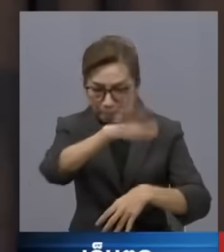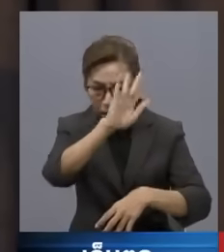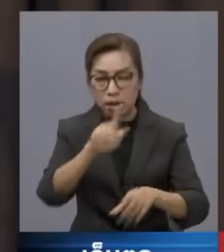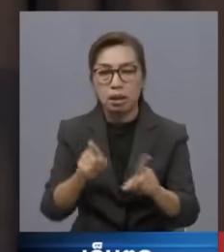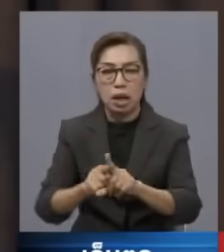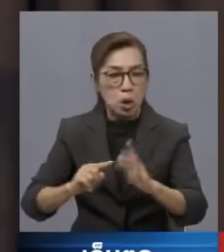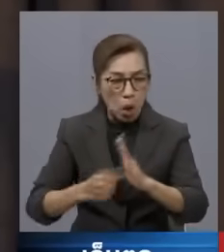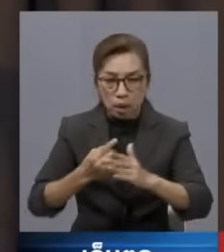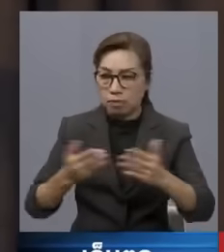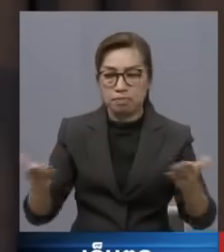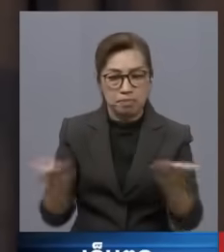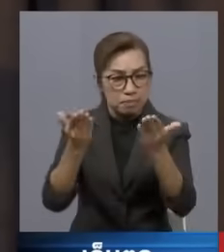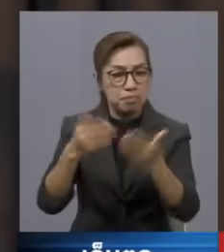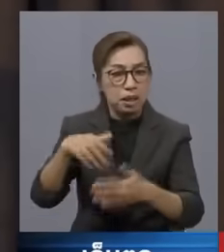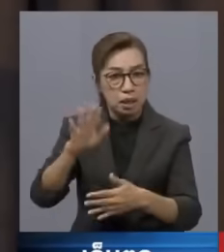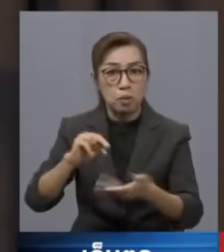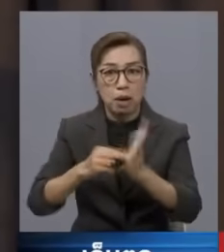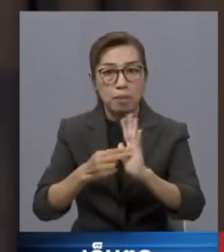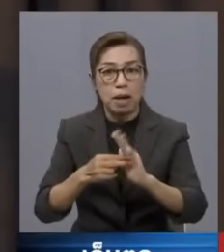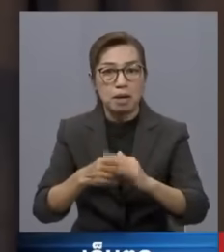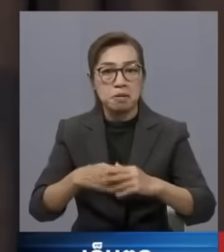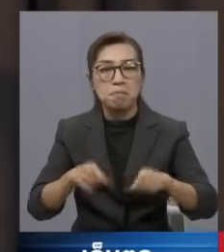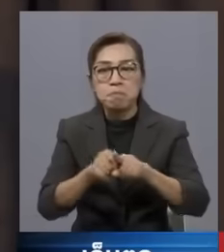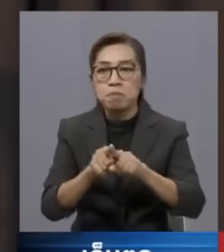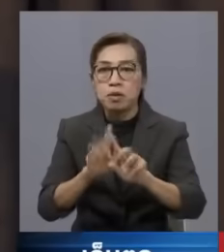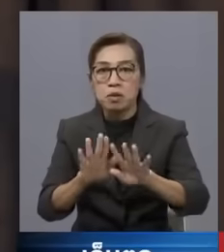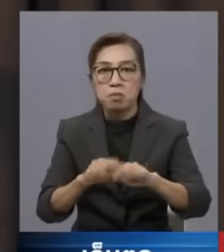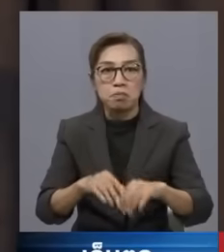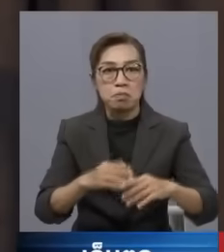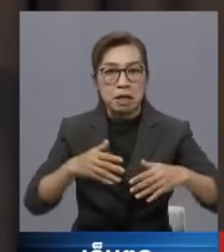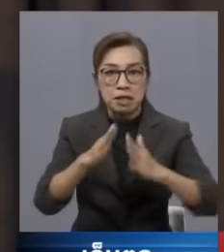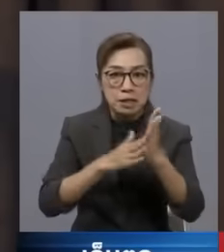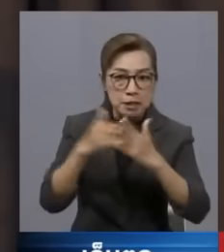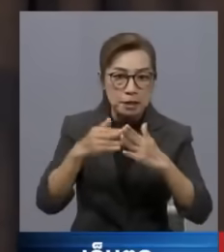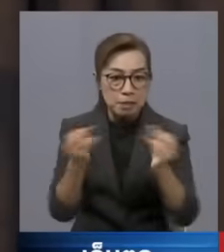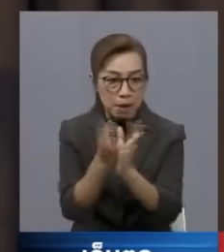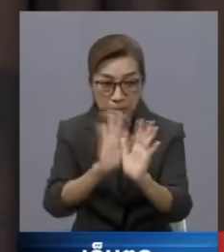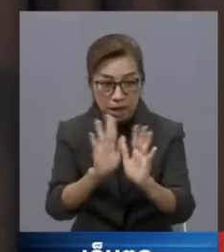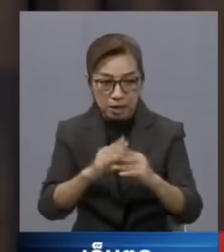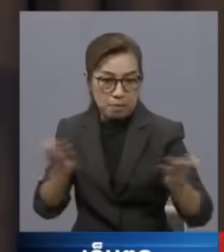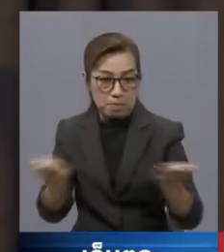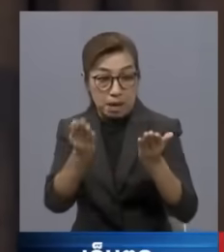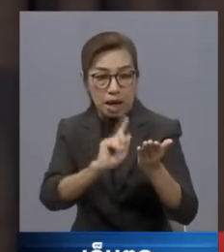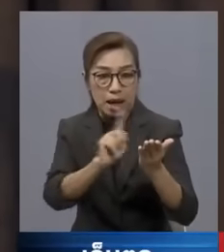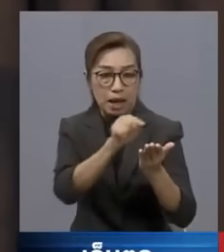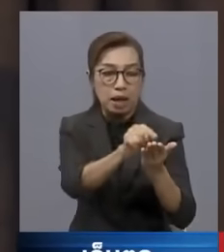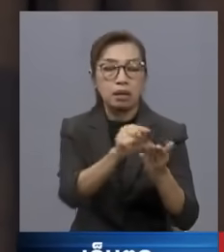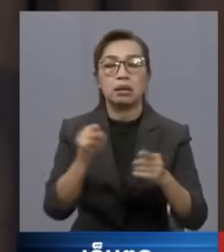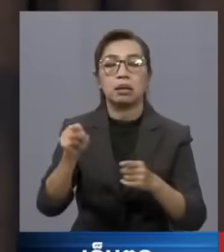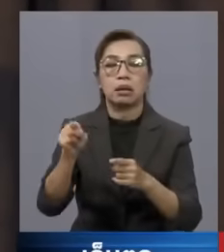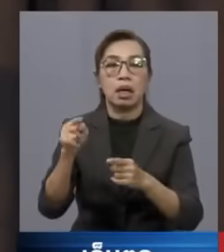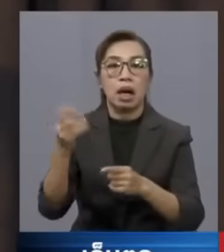ครั้งใหม่มันไม่ใช่สงครามสีเสื้อไม่ใช่การต่อสู้ระหว่างพรรคแต่มันคือการต่อสู้ระหว่างอดีต